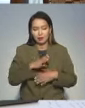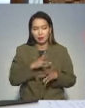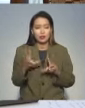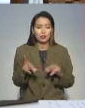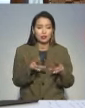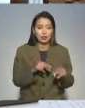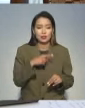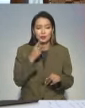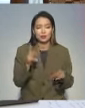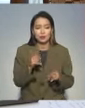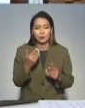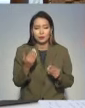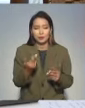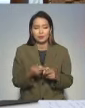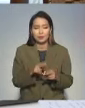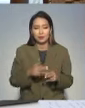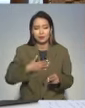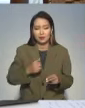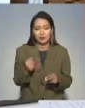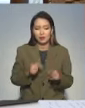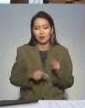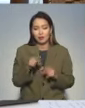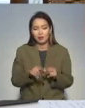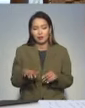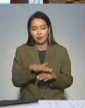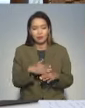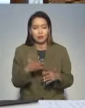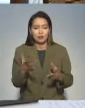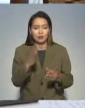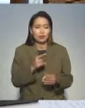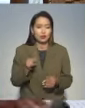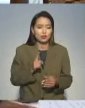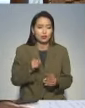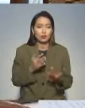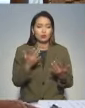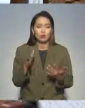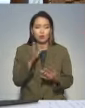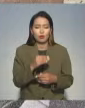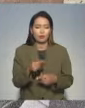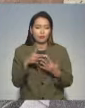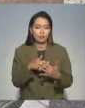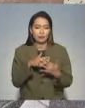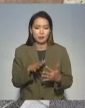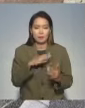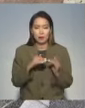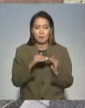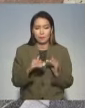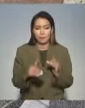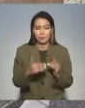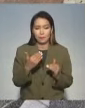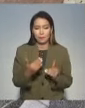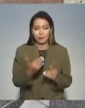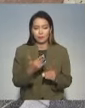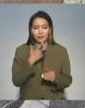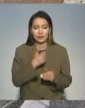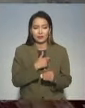Жаль, что многие наши боевые товарищи так и не дождались этого дня. Сколько их полегло на тех полях. За боевые заслуги ветеран